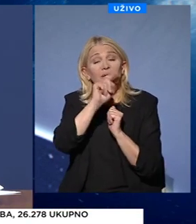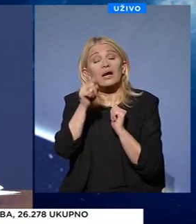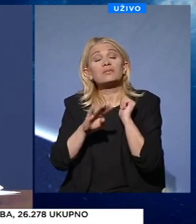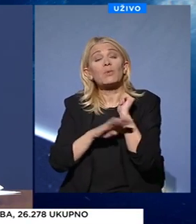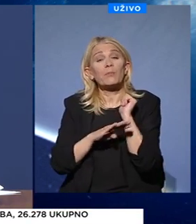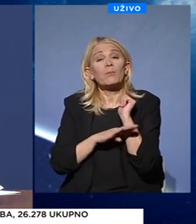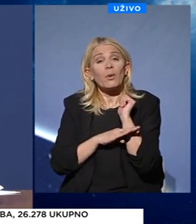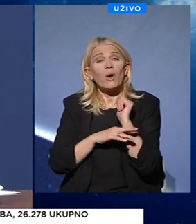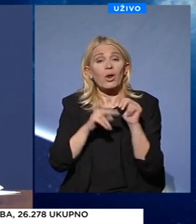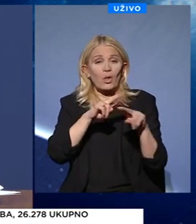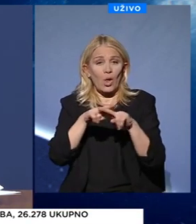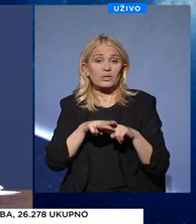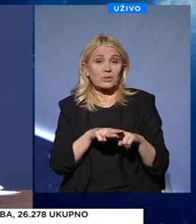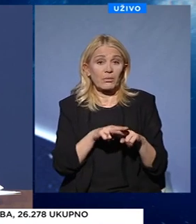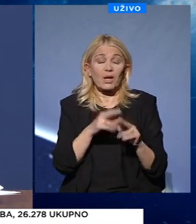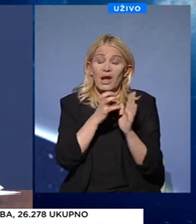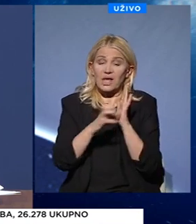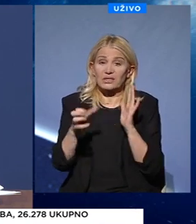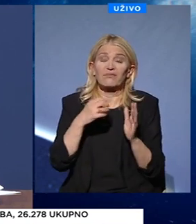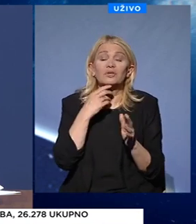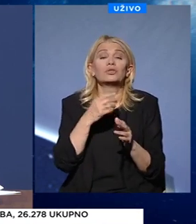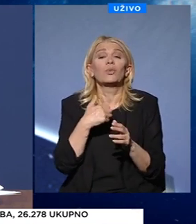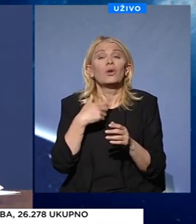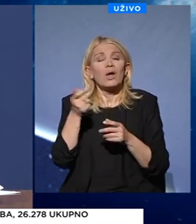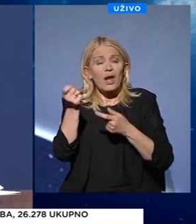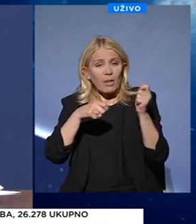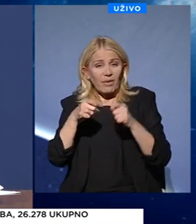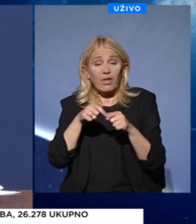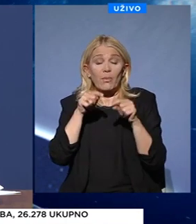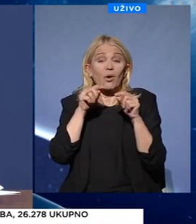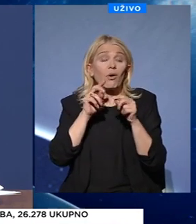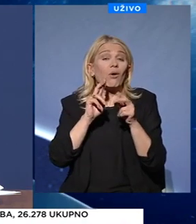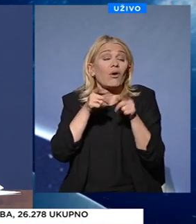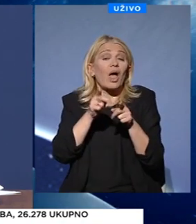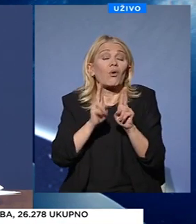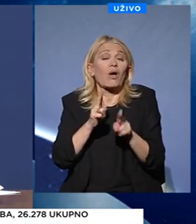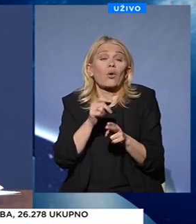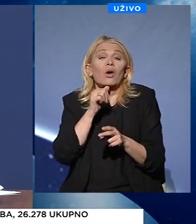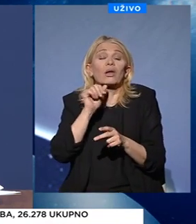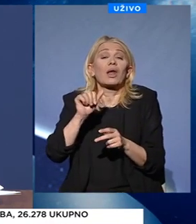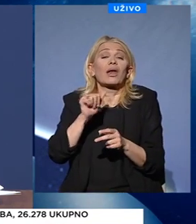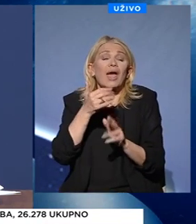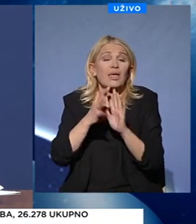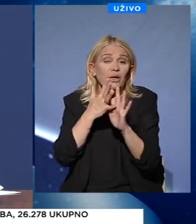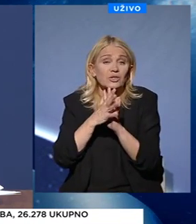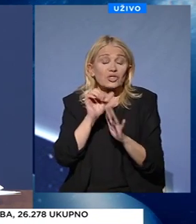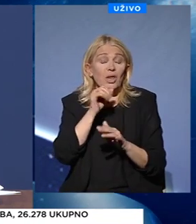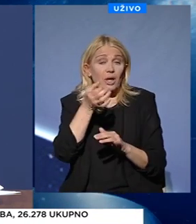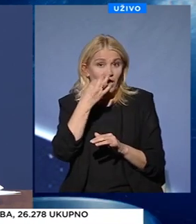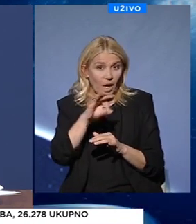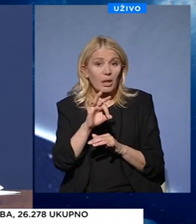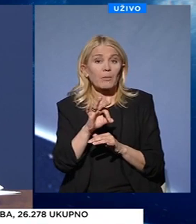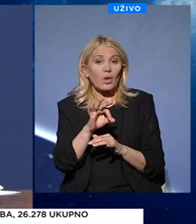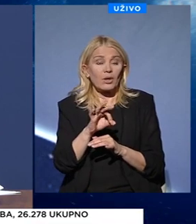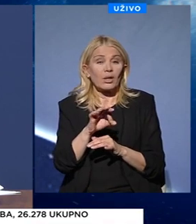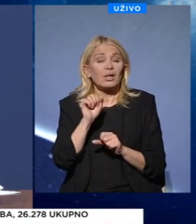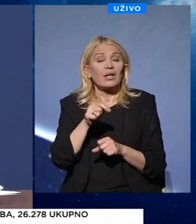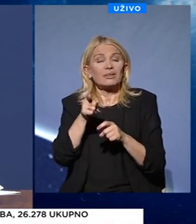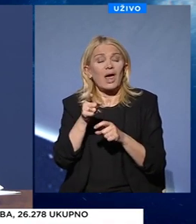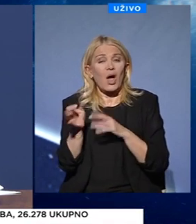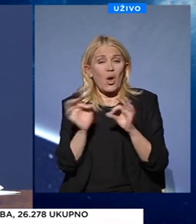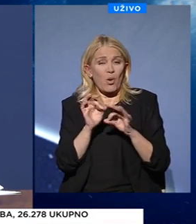pomogli ostalima. Nastavit ćemo dalje da nabavljamo onako kako mislimo da je najbrže i da je najbolje da ta